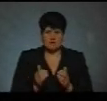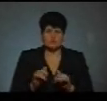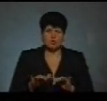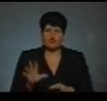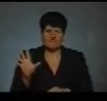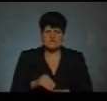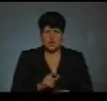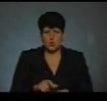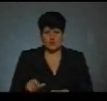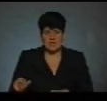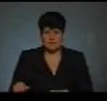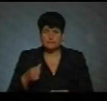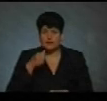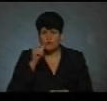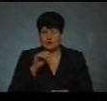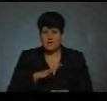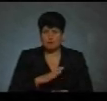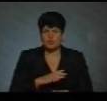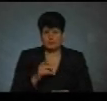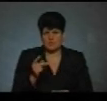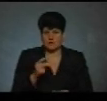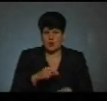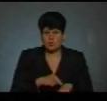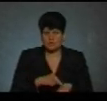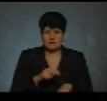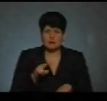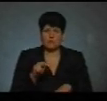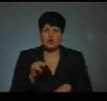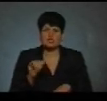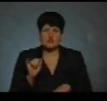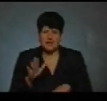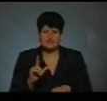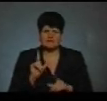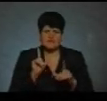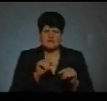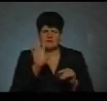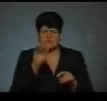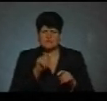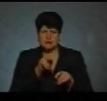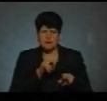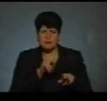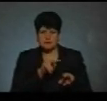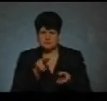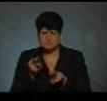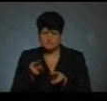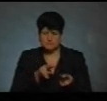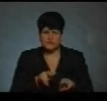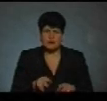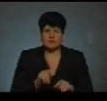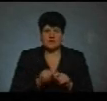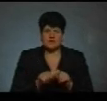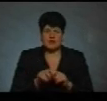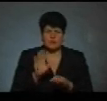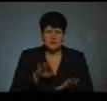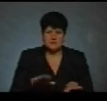людей. Вчора я був десь півтора години в Почаєві, їздив по всіх постах, регулював їх місце